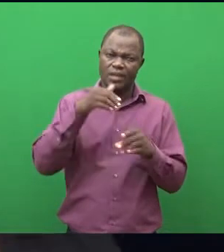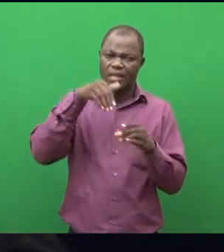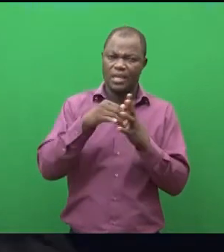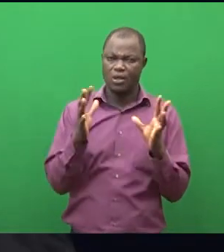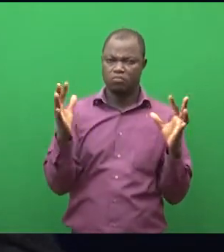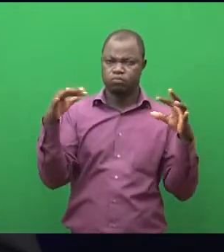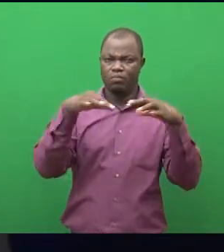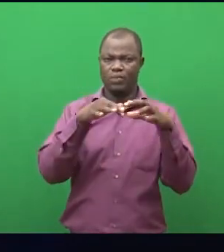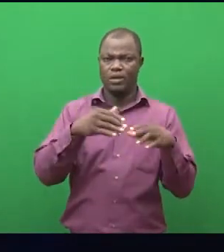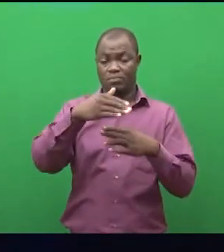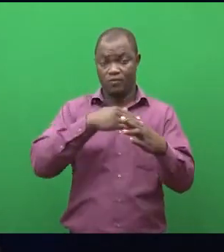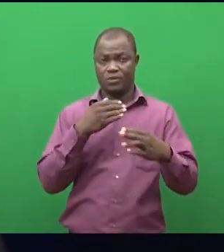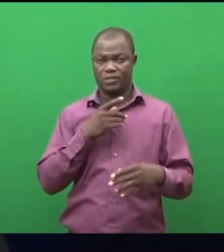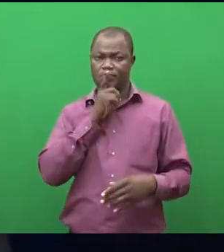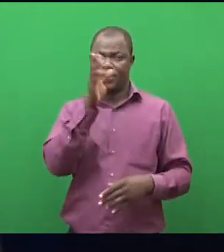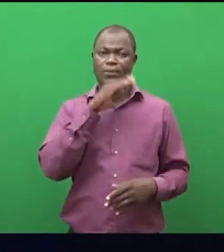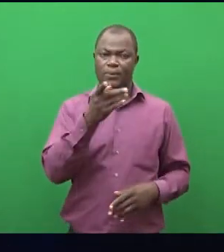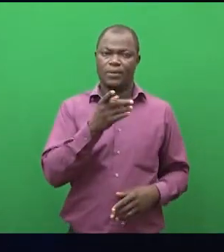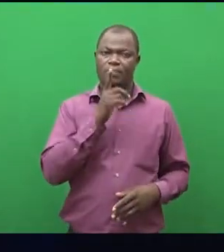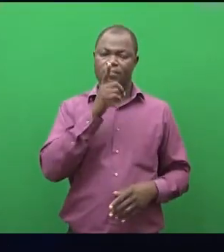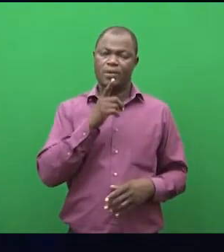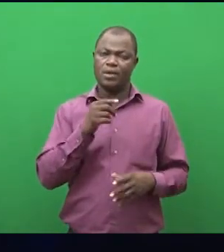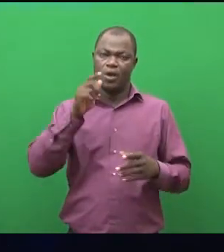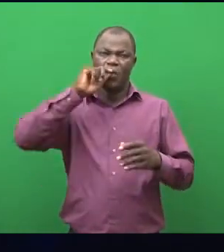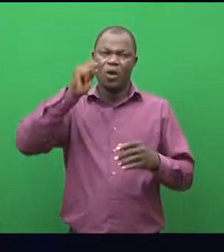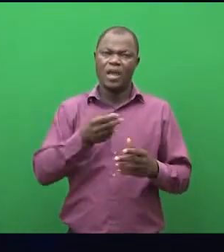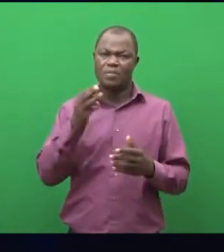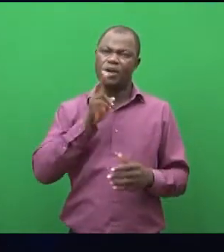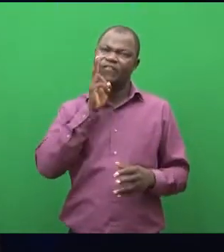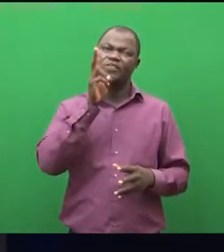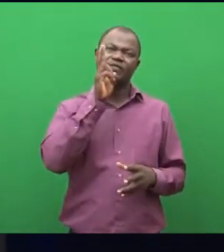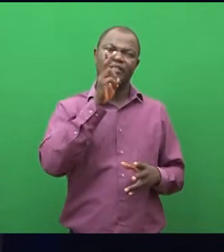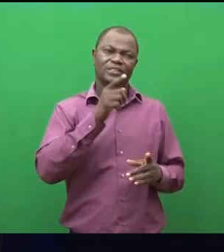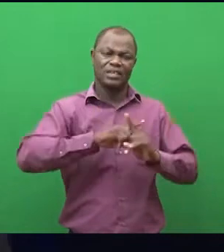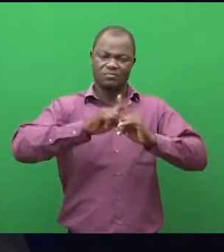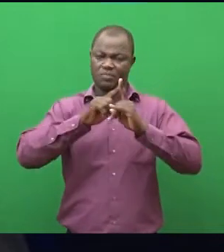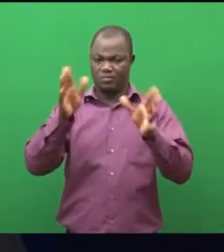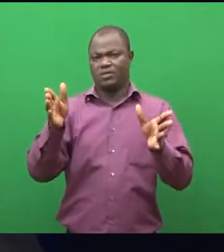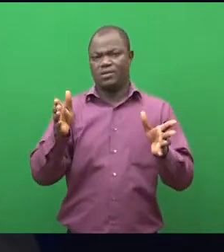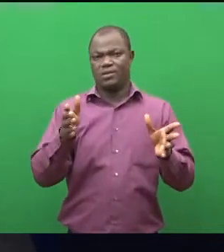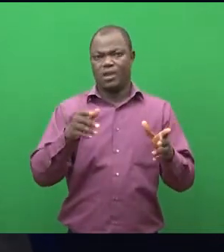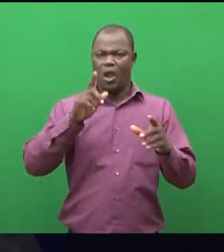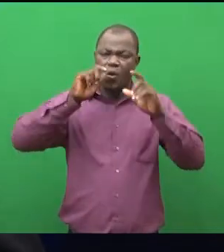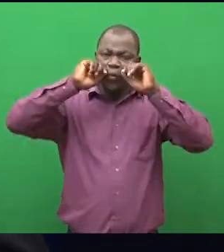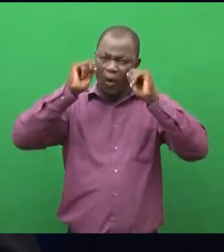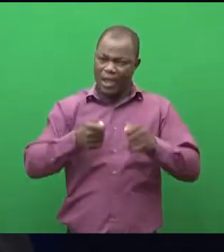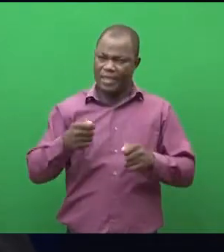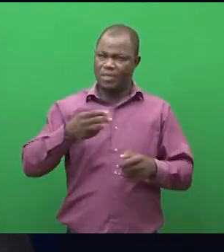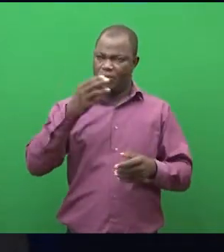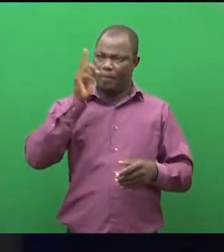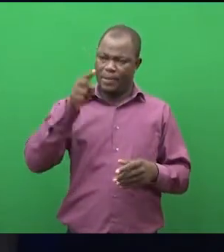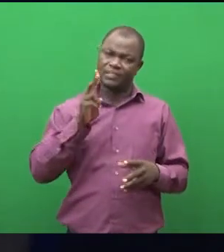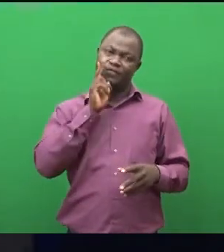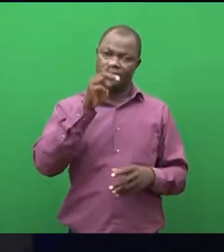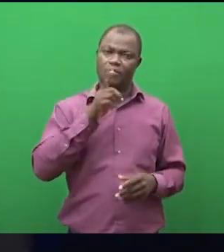maungano nei ndamboreva pekutanga kuti zvikonzero zvinofambirwa nevanhu zvakasiyana siyana. Ngatingotsvagai chikonzero chekuti tifambe.